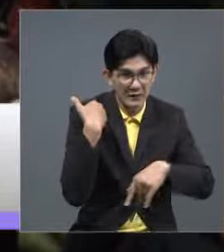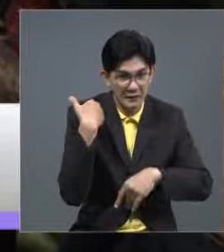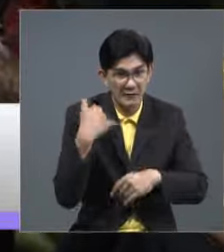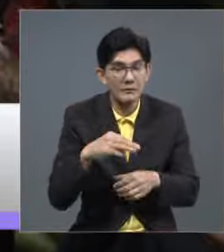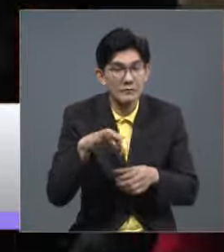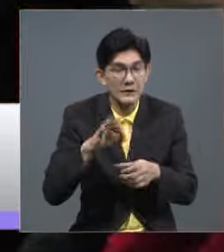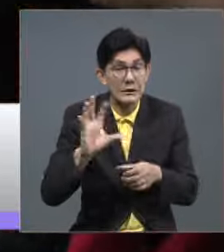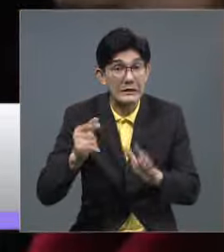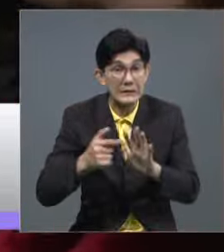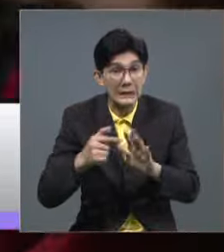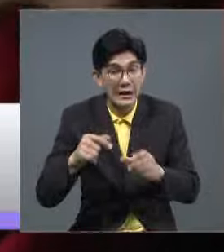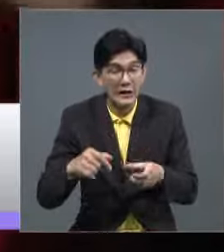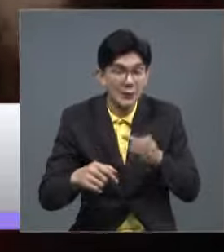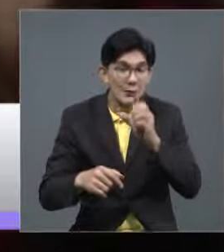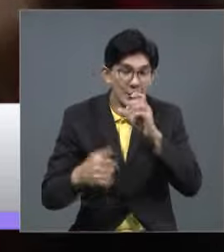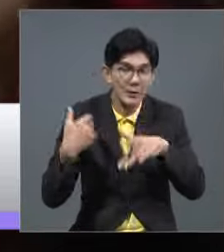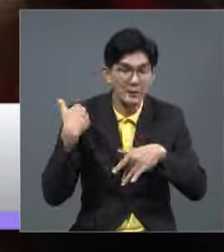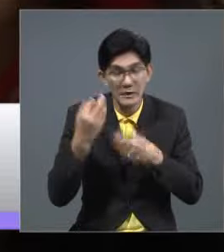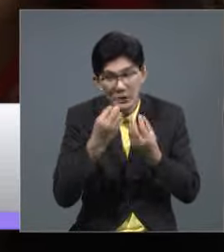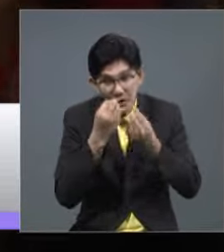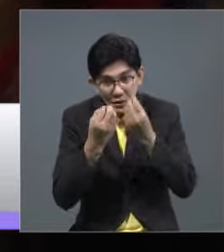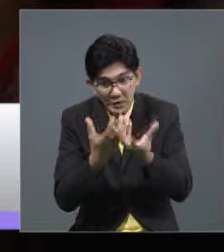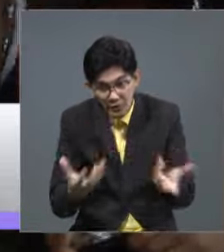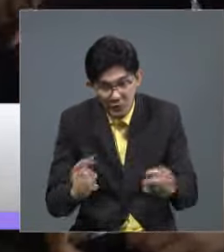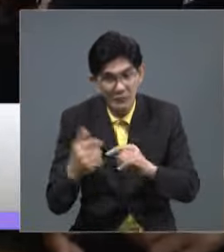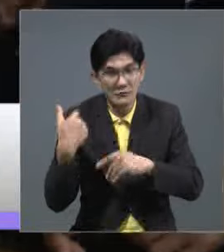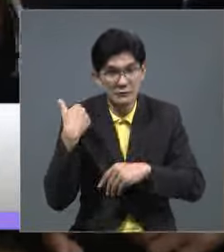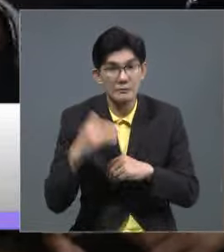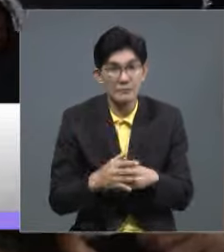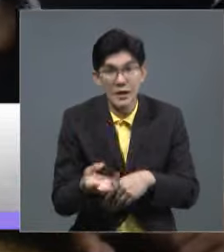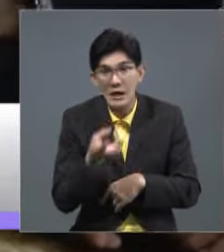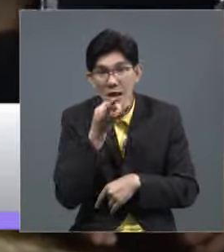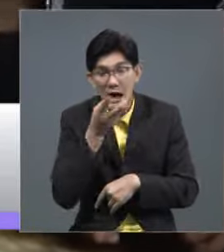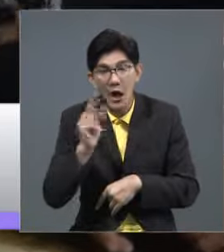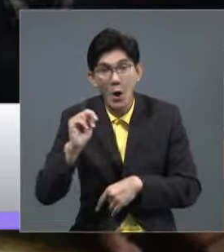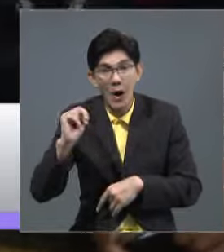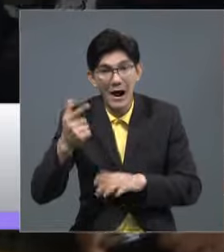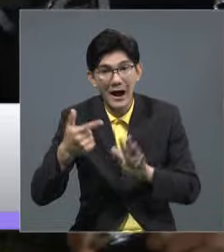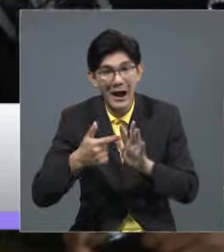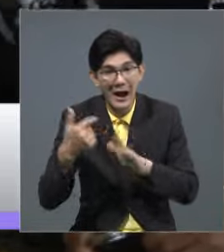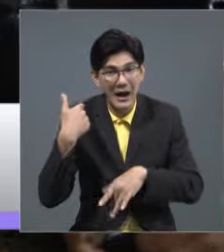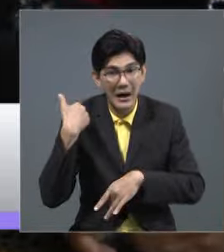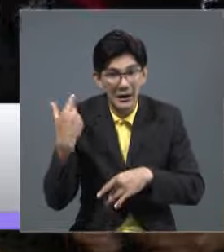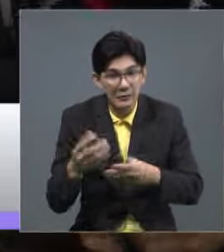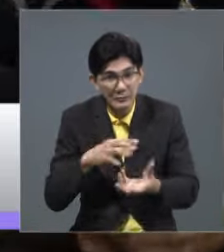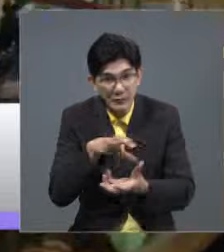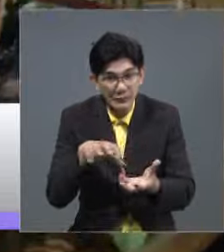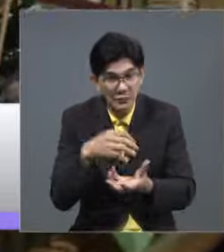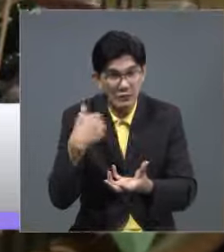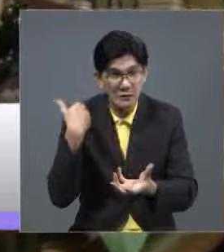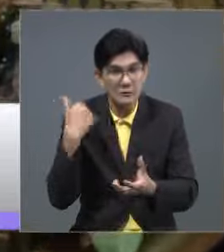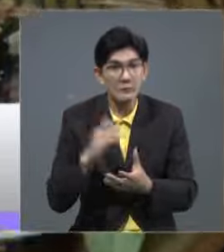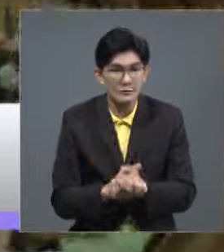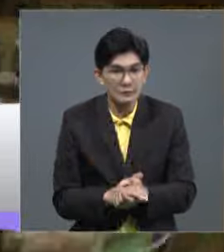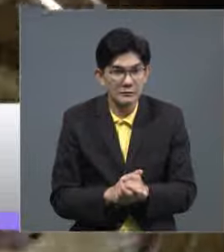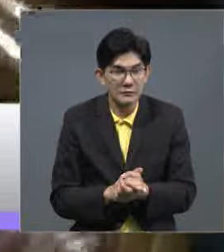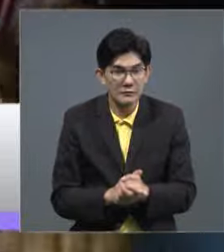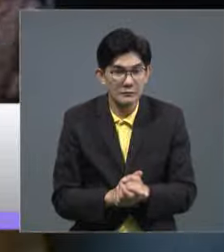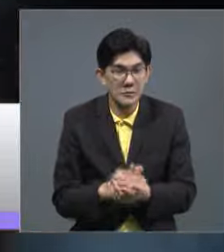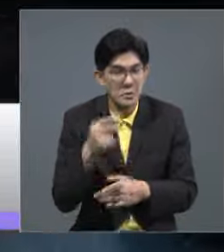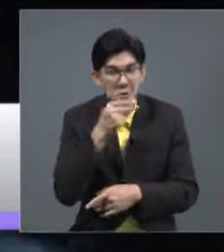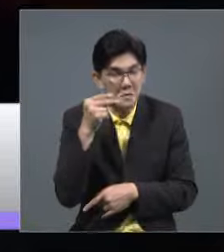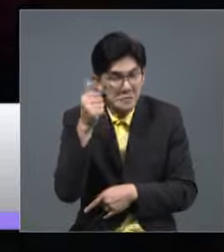ะคะทานอาหารประกอบด้วยข้าวปุกงาหรือว่าโมจิดอยค่ะซึ่งถือว่าเป็นขนมที่มาจากสวรรค์นั่น